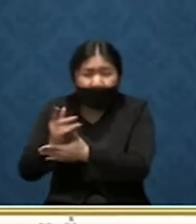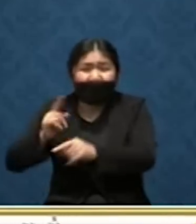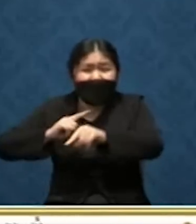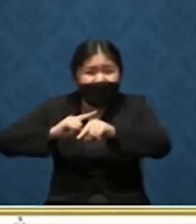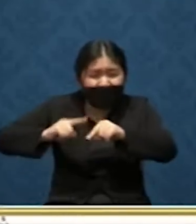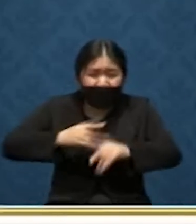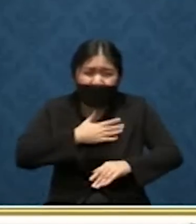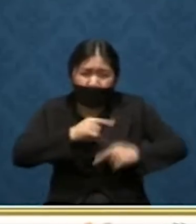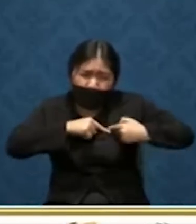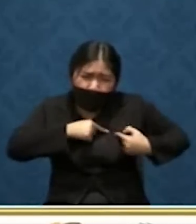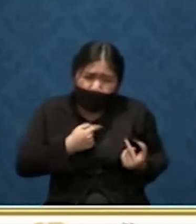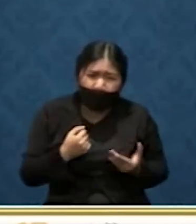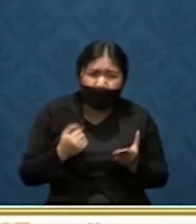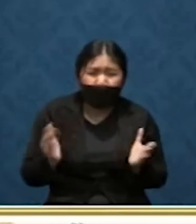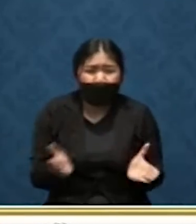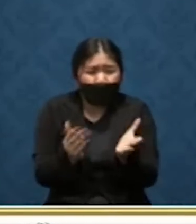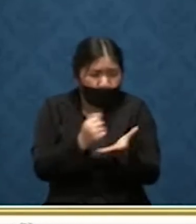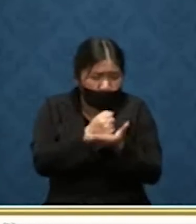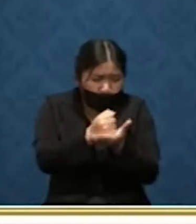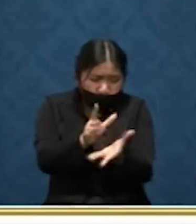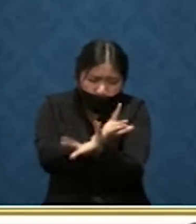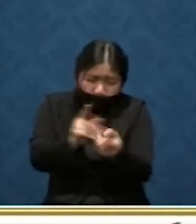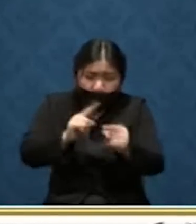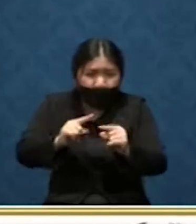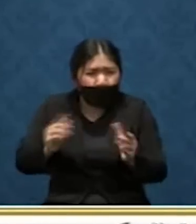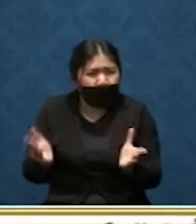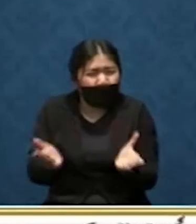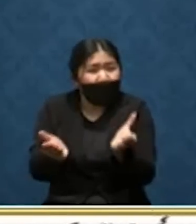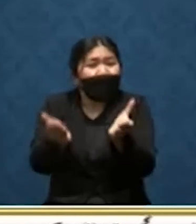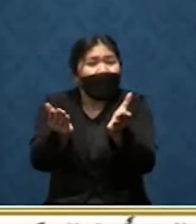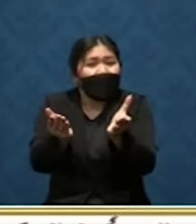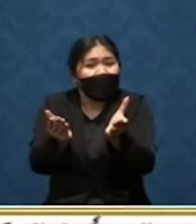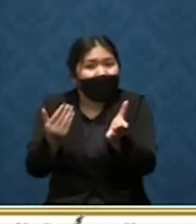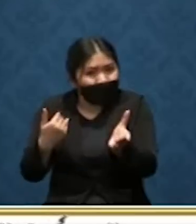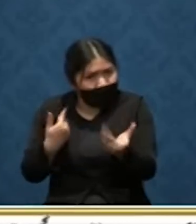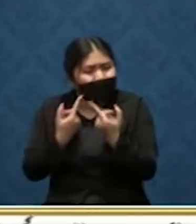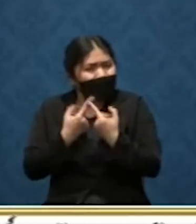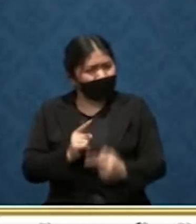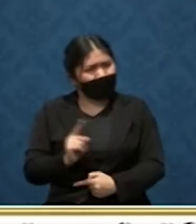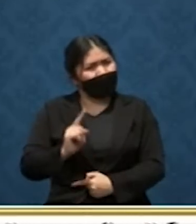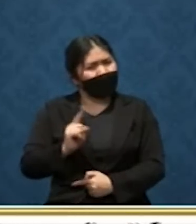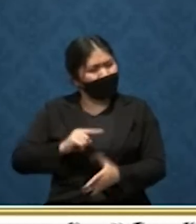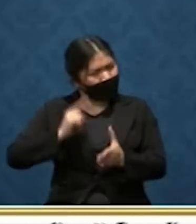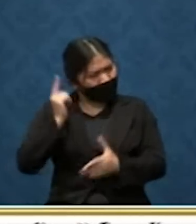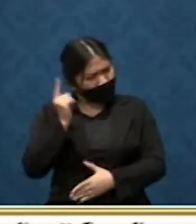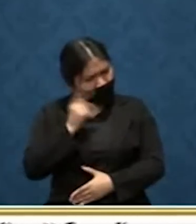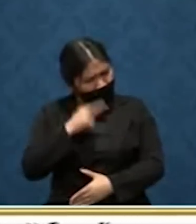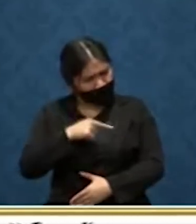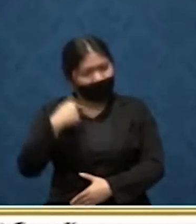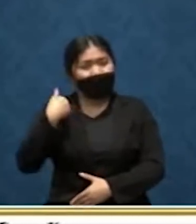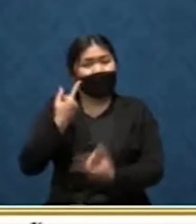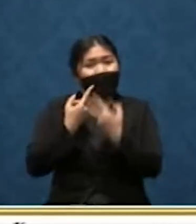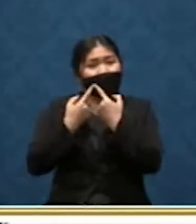ะการอุธิตต่อสงคมโอ้ยแ่นี้ผมไมวาอะไรหครับแต่ที่มันเริมแลกๆขึ้นมา